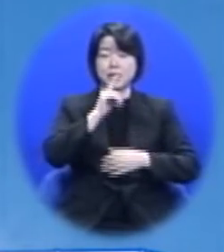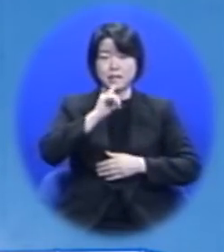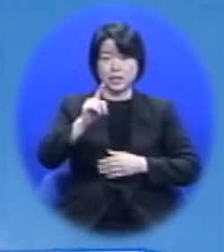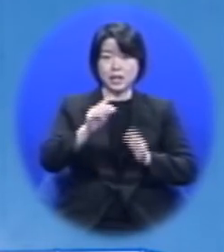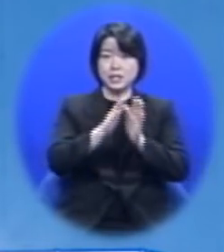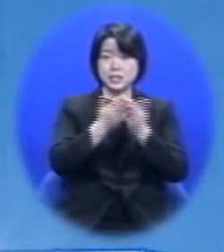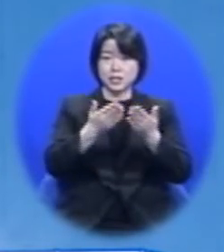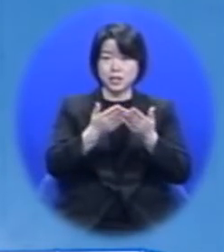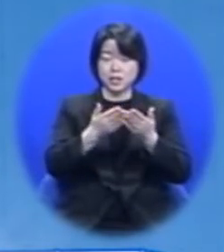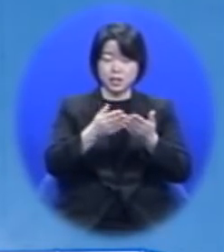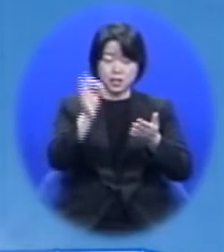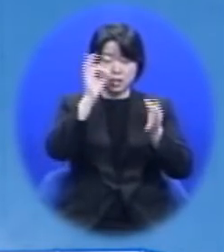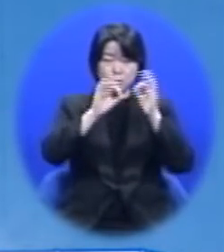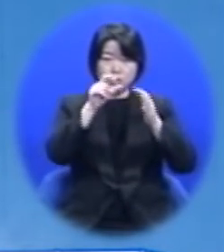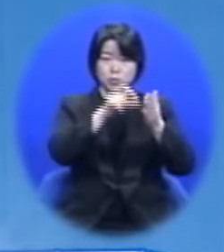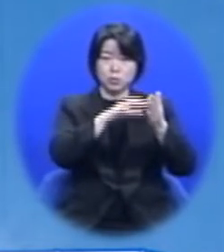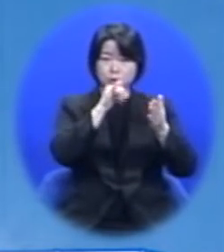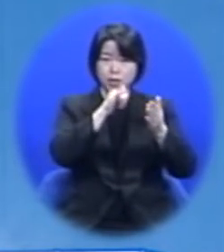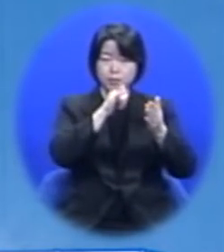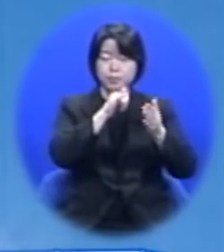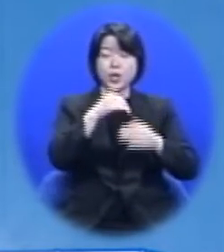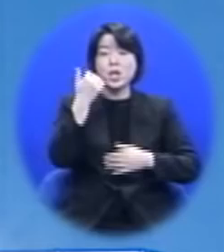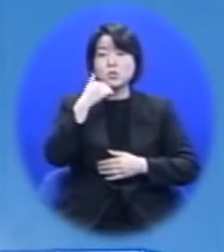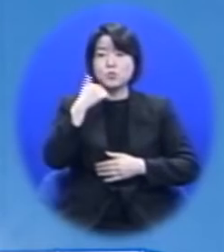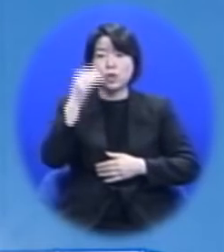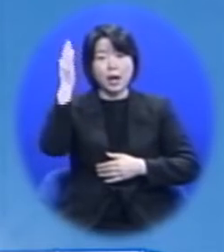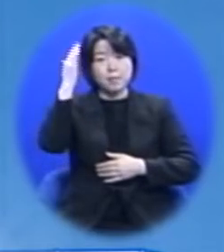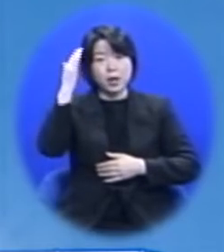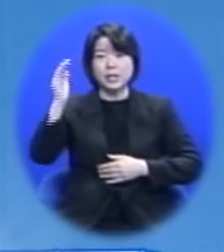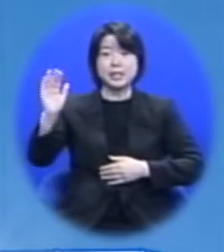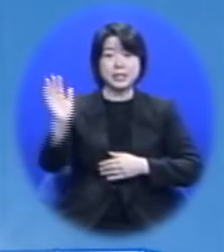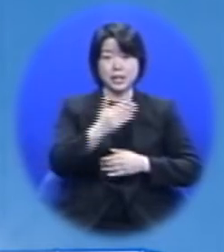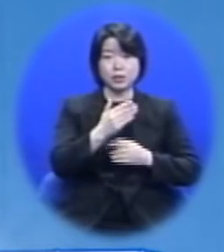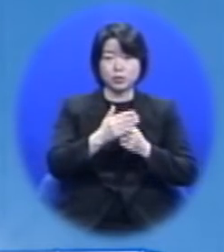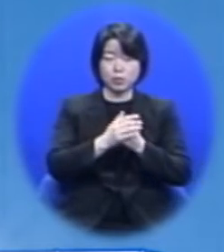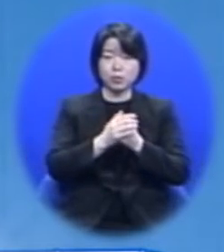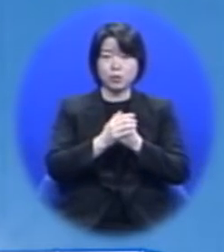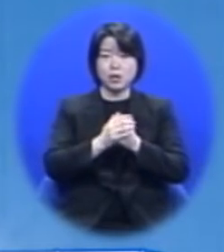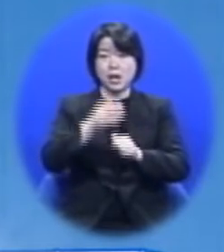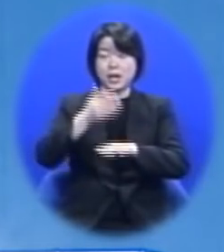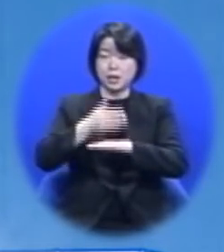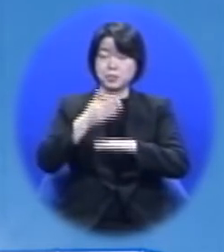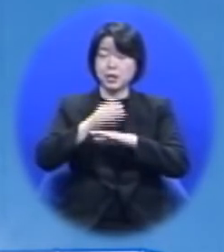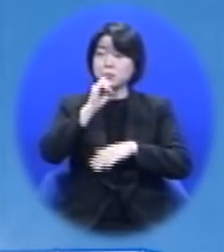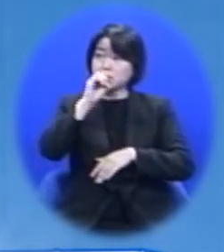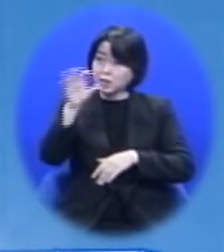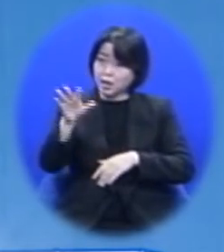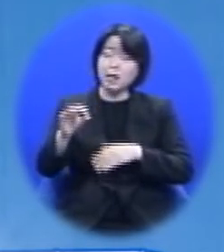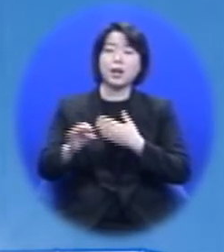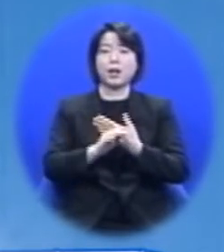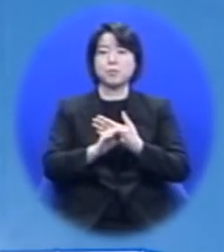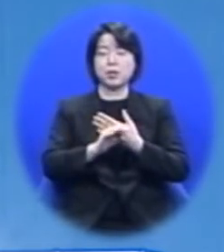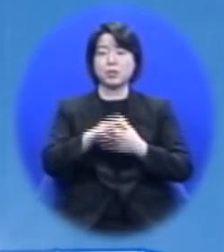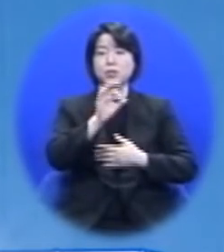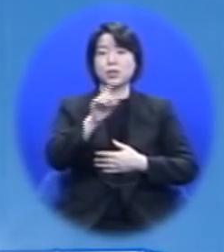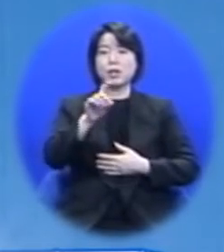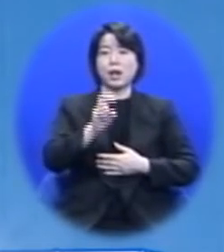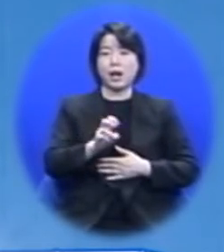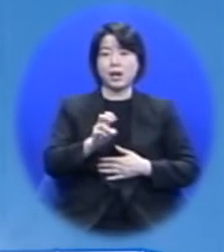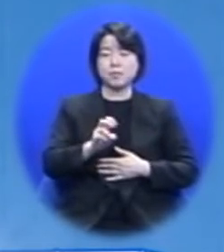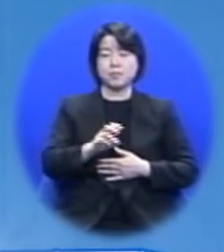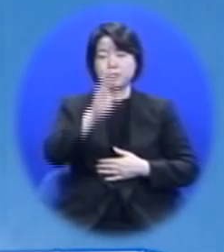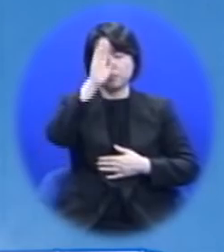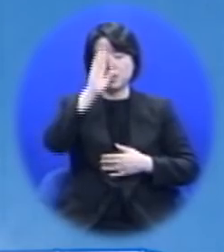있더라고요. 머리를, 누가 머리를 때려도 감사합니다 라고 하면 암에 걸리지